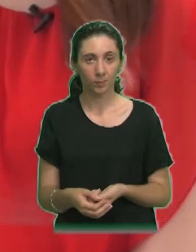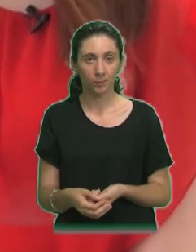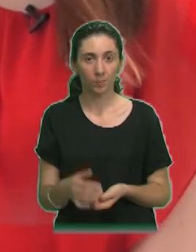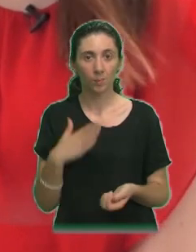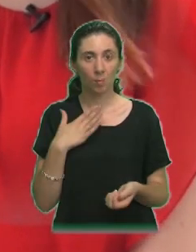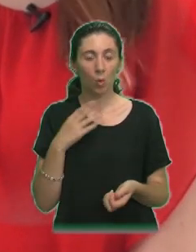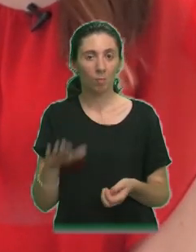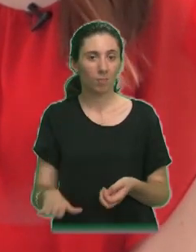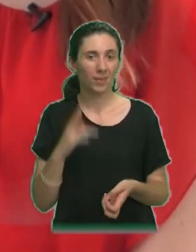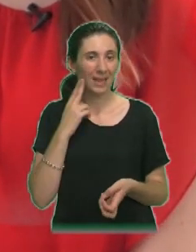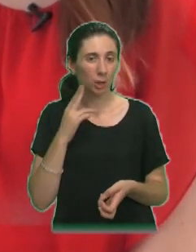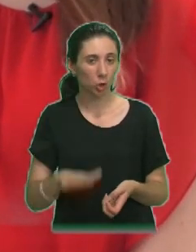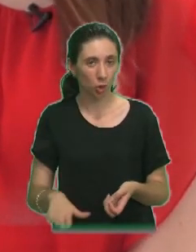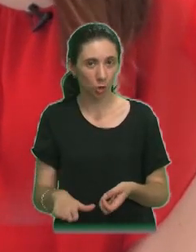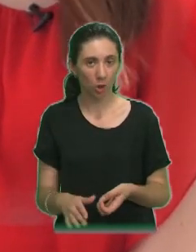pogotovo